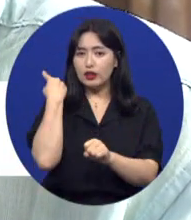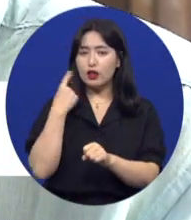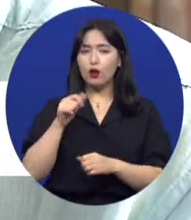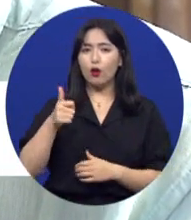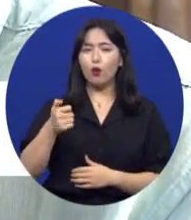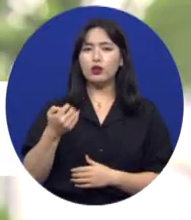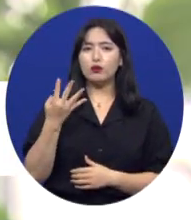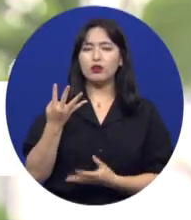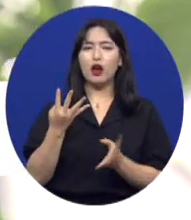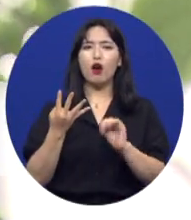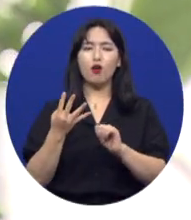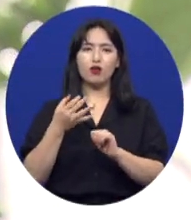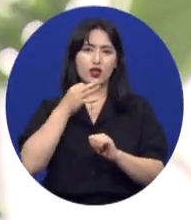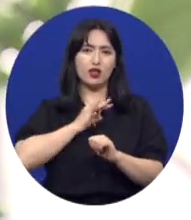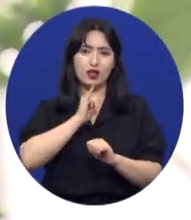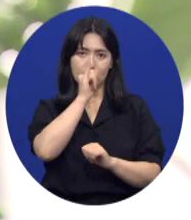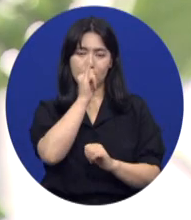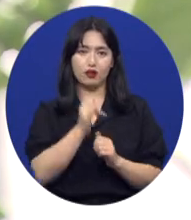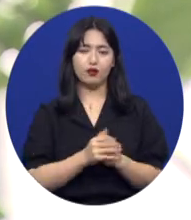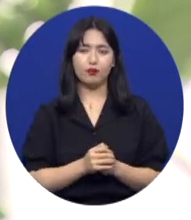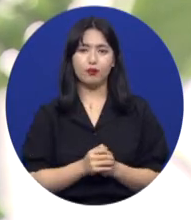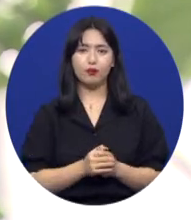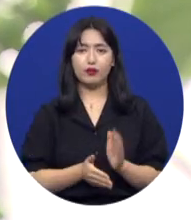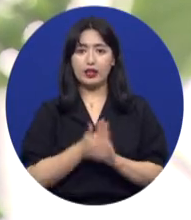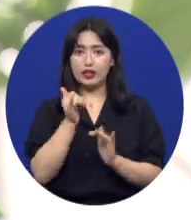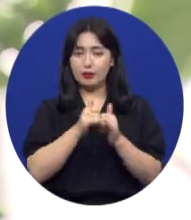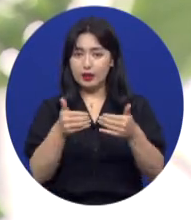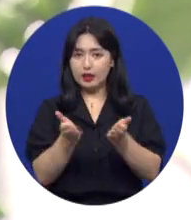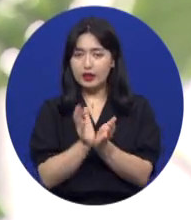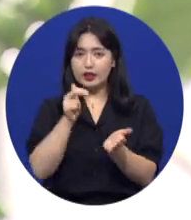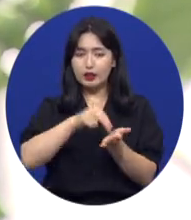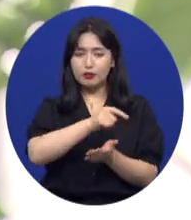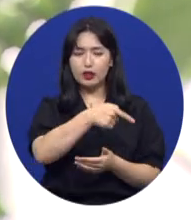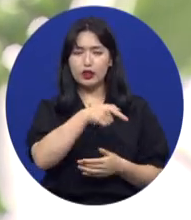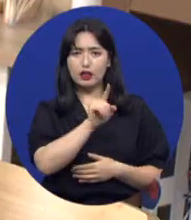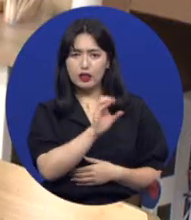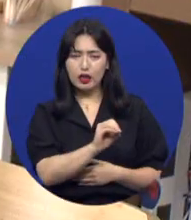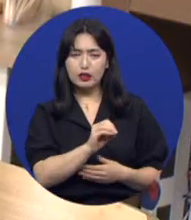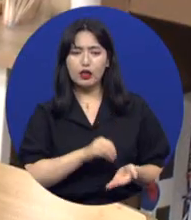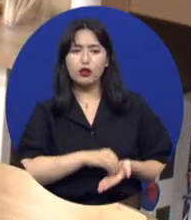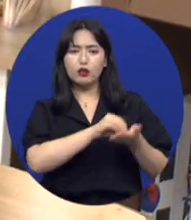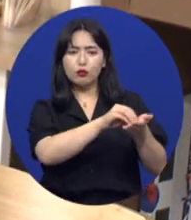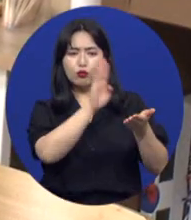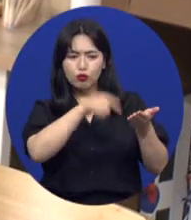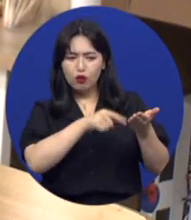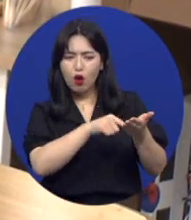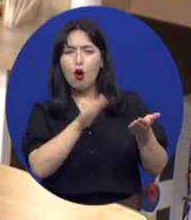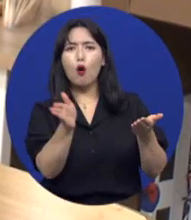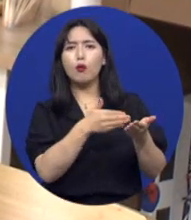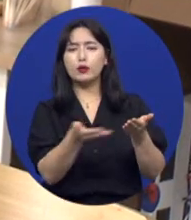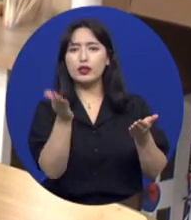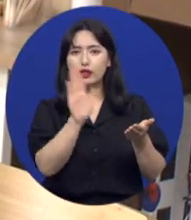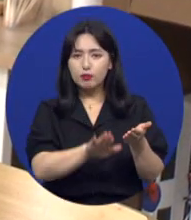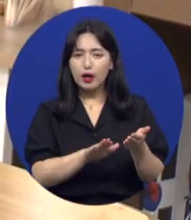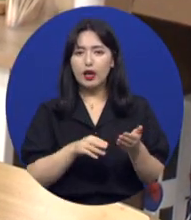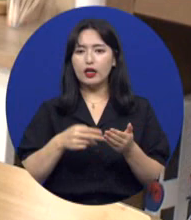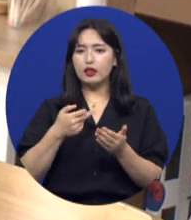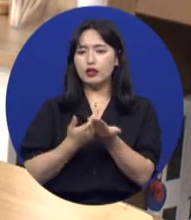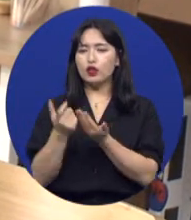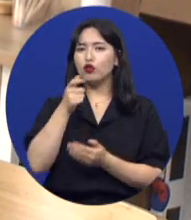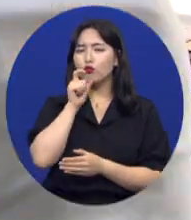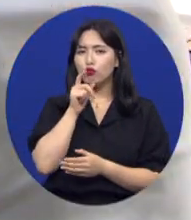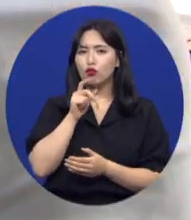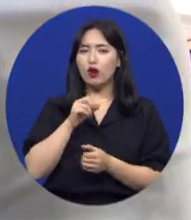얻었다는 주장입니다 시민단체는 강씨가 업체 등기부등본에 는 명시돼 있지 않지만 삼다수 유통 을